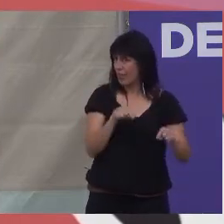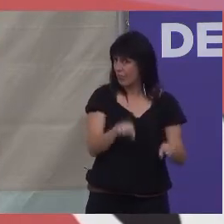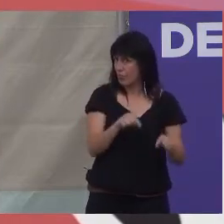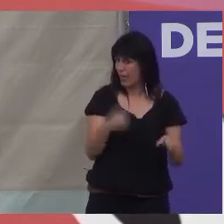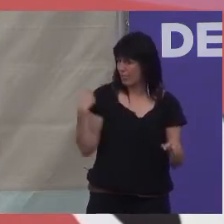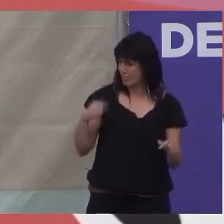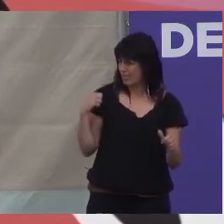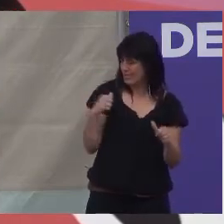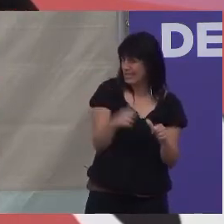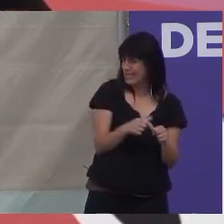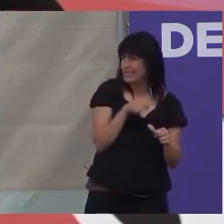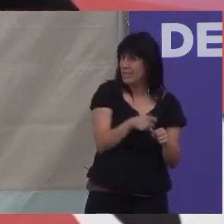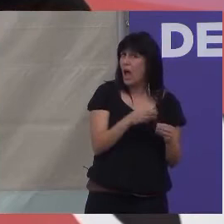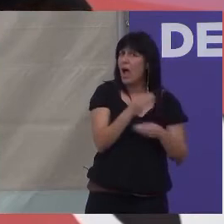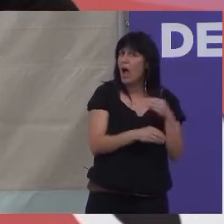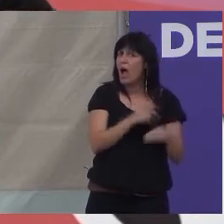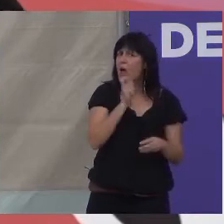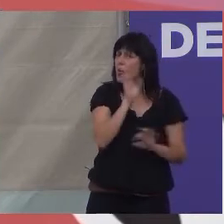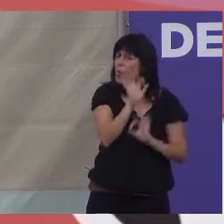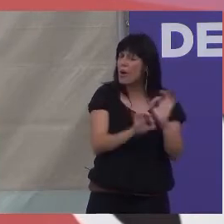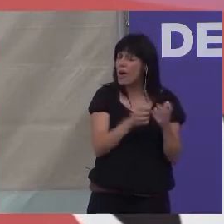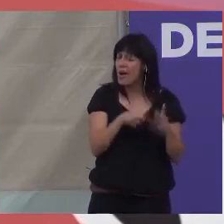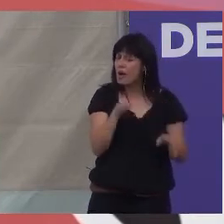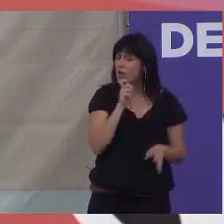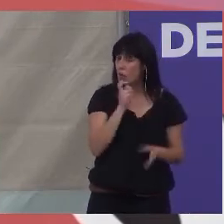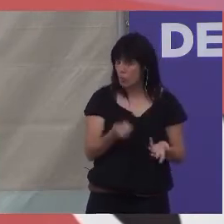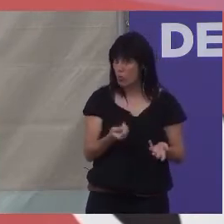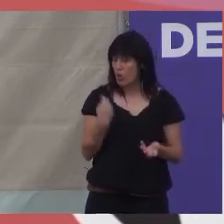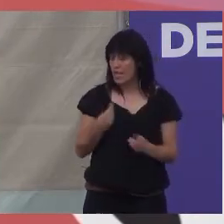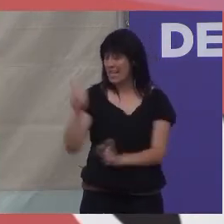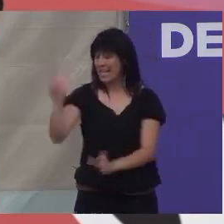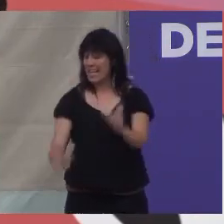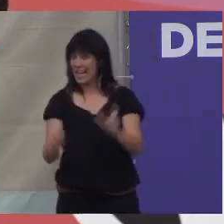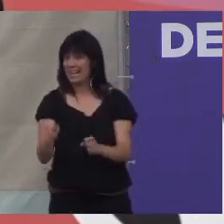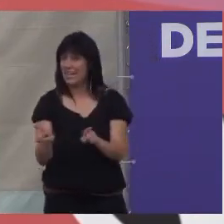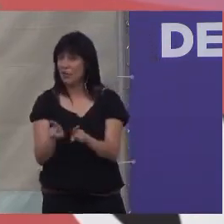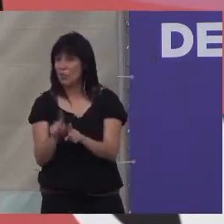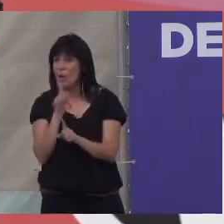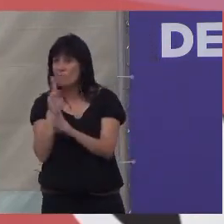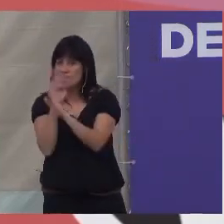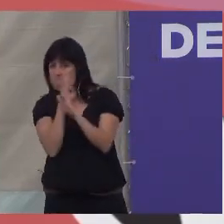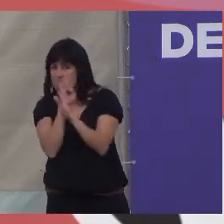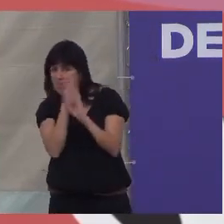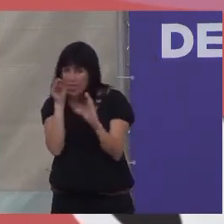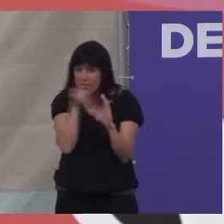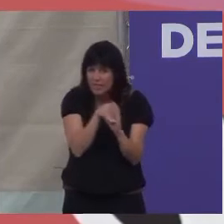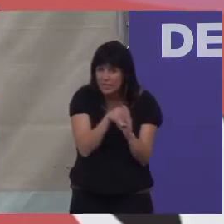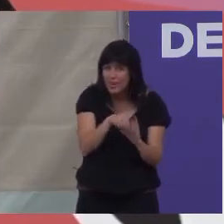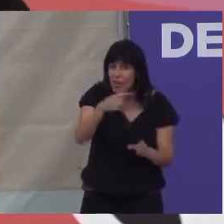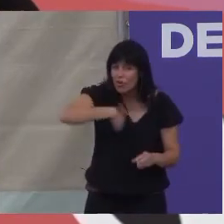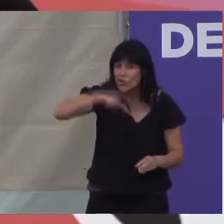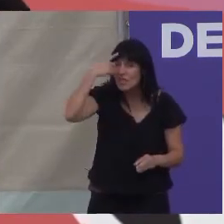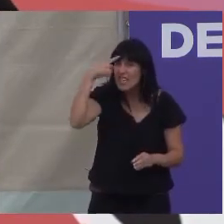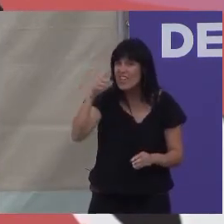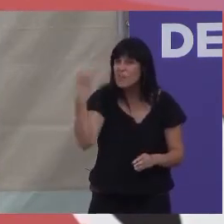estat ficant la trama en marxa. I som la ciutadania infiltrada els que sabem que som el